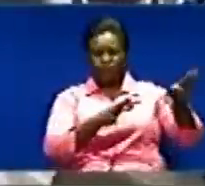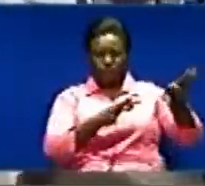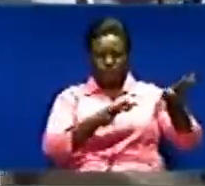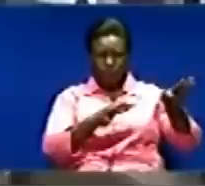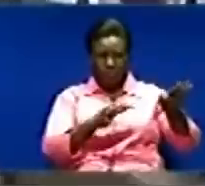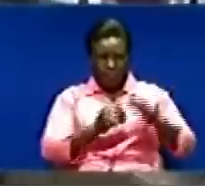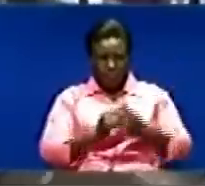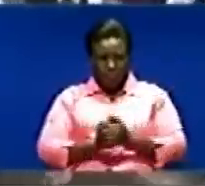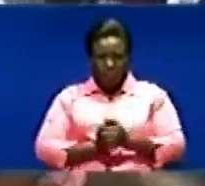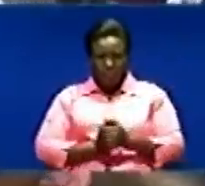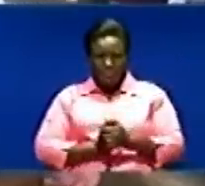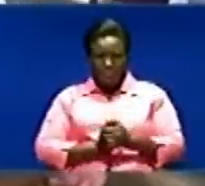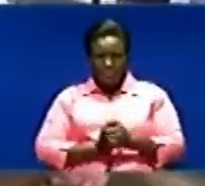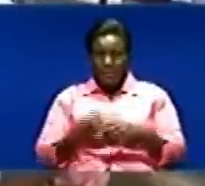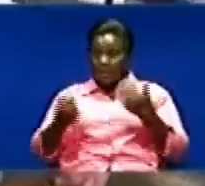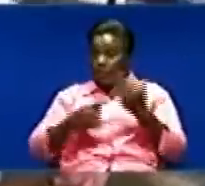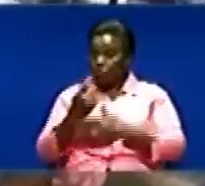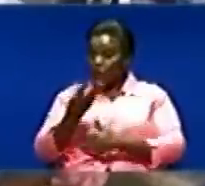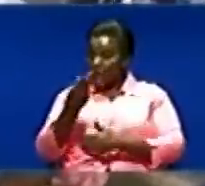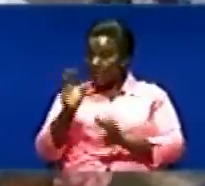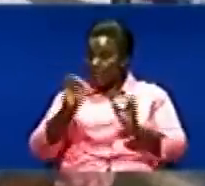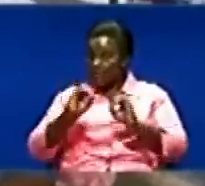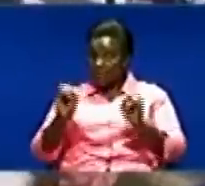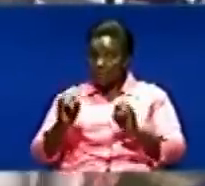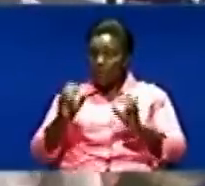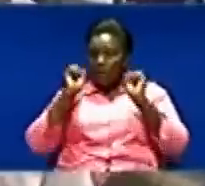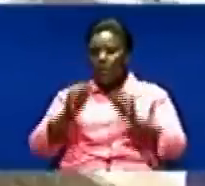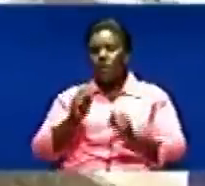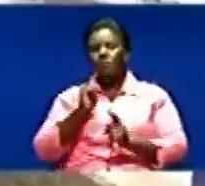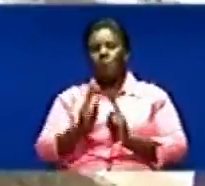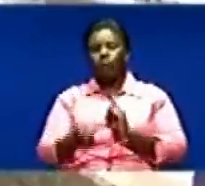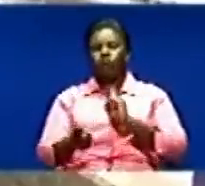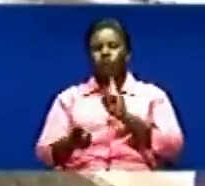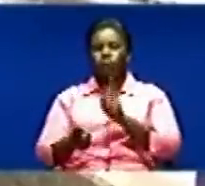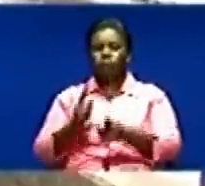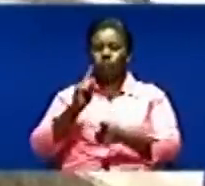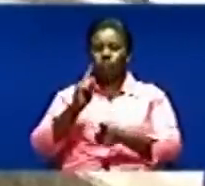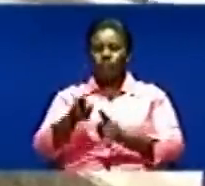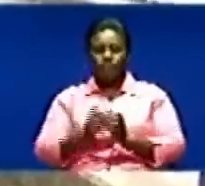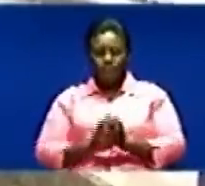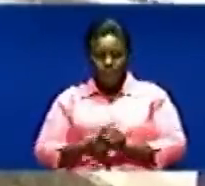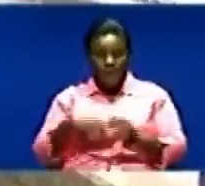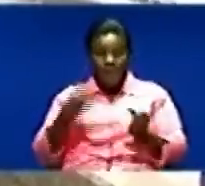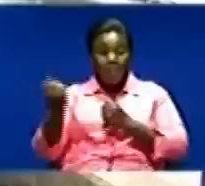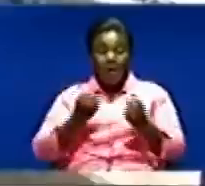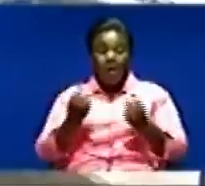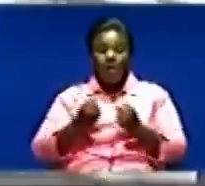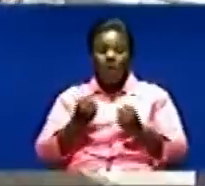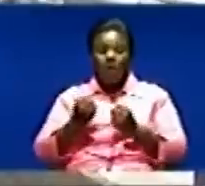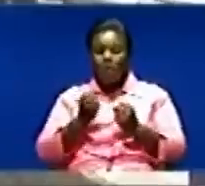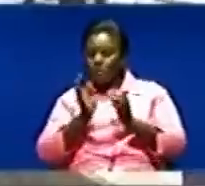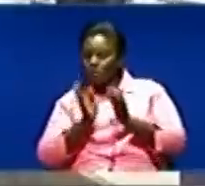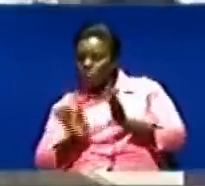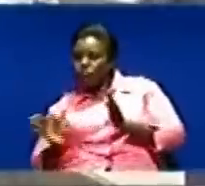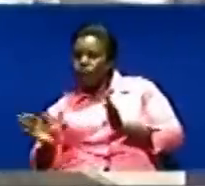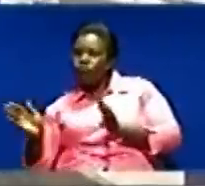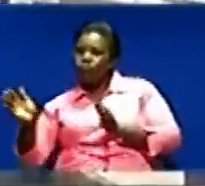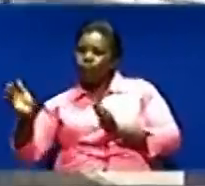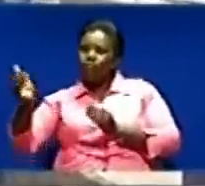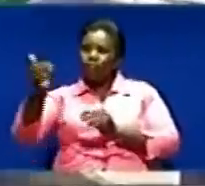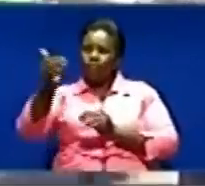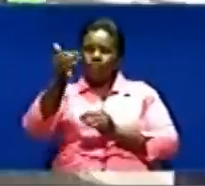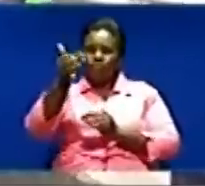Kuvuka kama huna hela basi inabidi utembee kwa mguu. Kwa magari yamelazimika kupitia